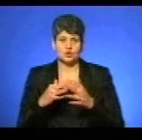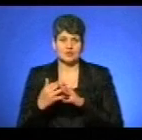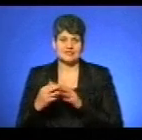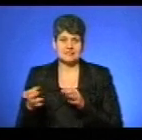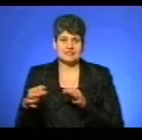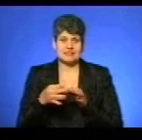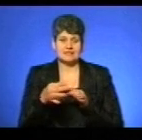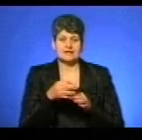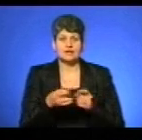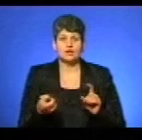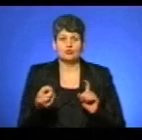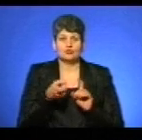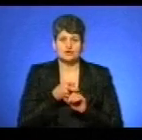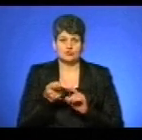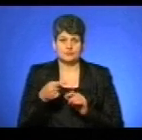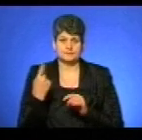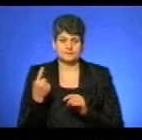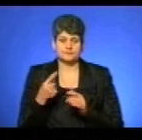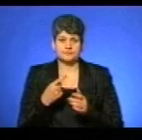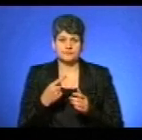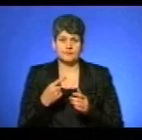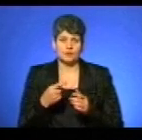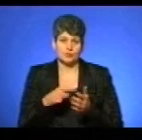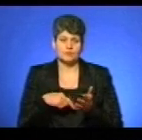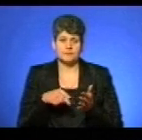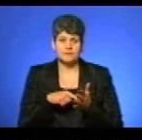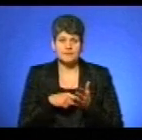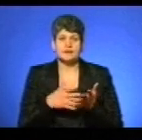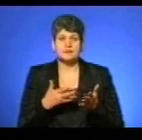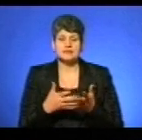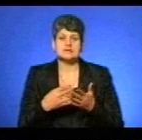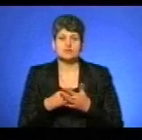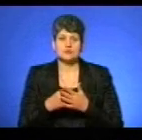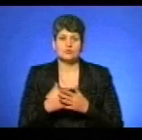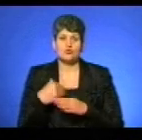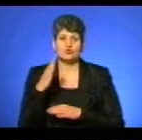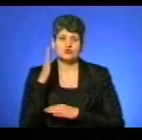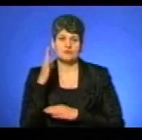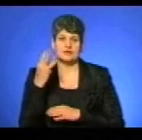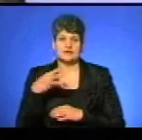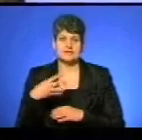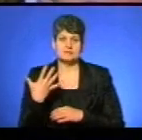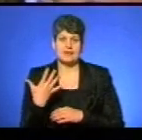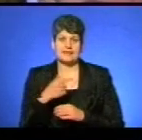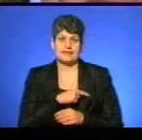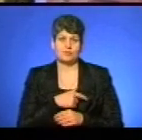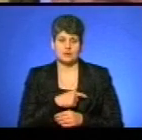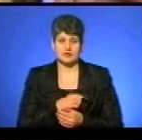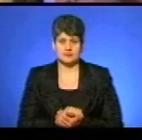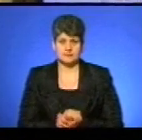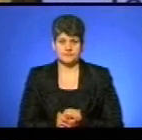які долучились до Тернопільської громади. За бюджет на сесії міськради проголосували 35 депутатів.